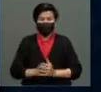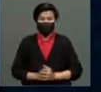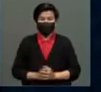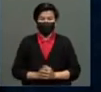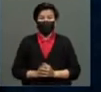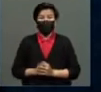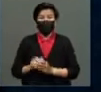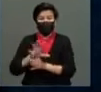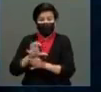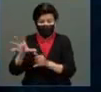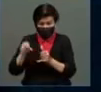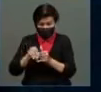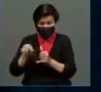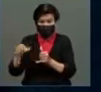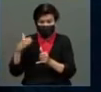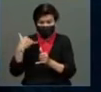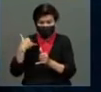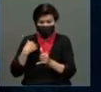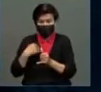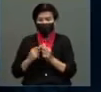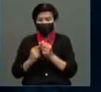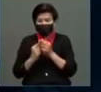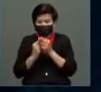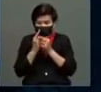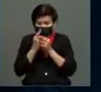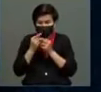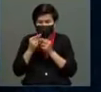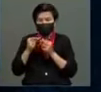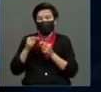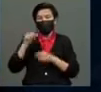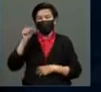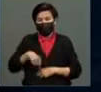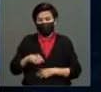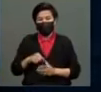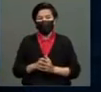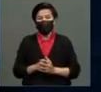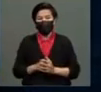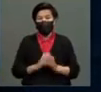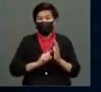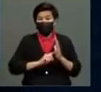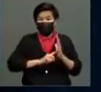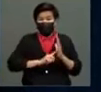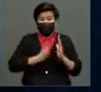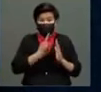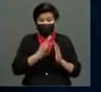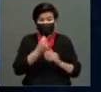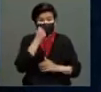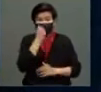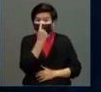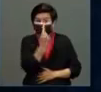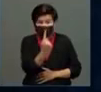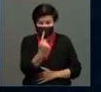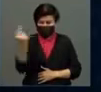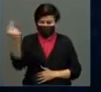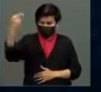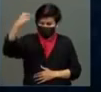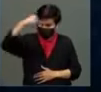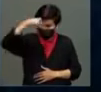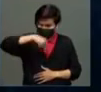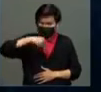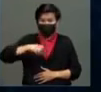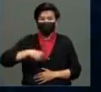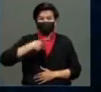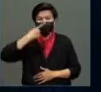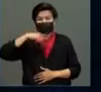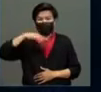เชื้อการผลการตรวจหาเชื้อจะเห็นว่าเราเจอตั้งแต่เดย์ศูนย์หมายถึงว่าพอลงแผ่นดินไ